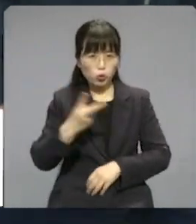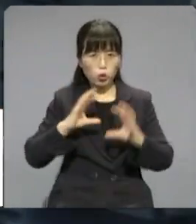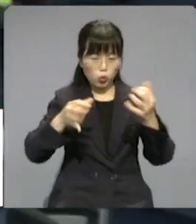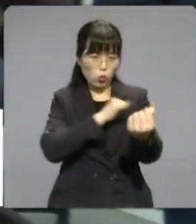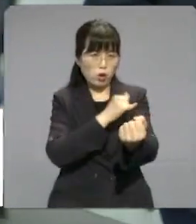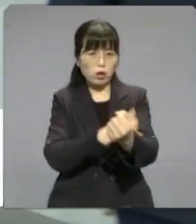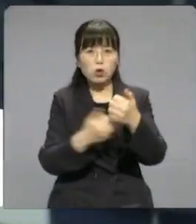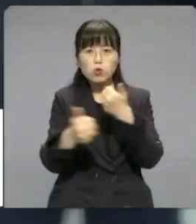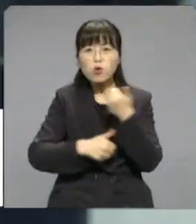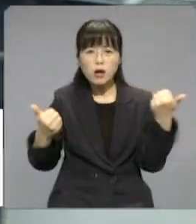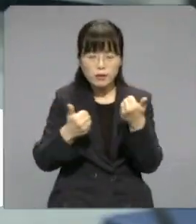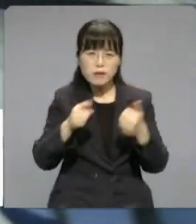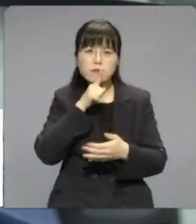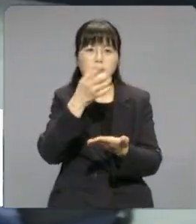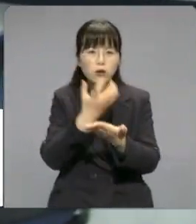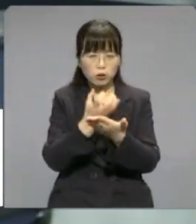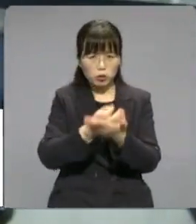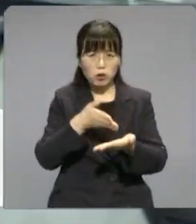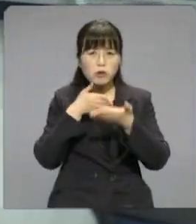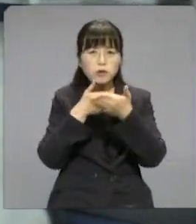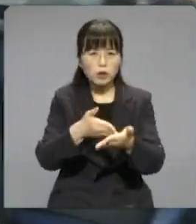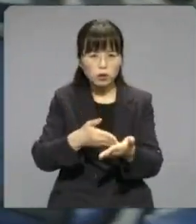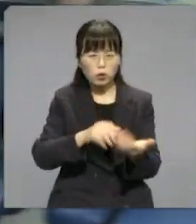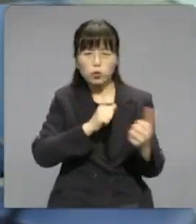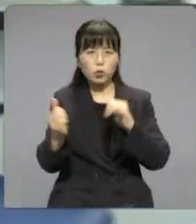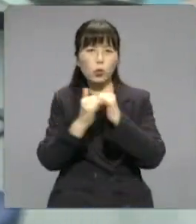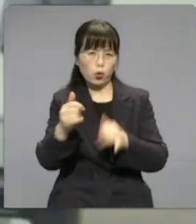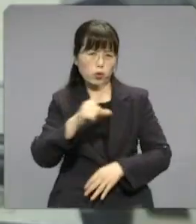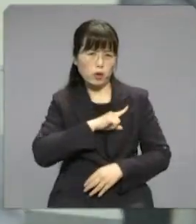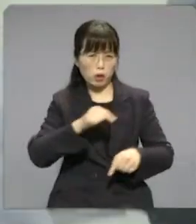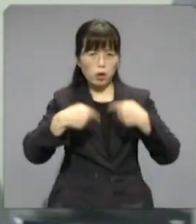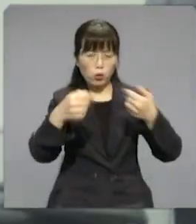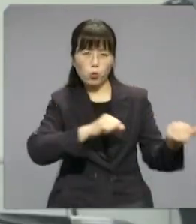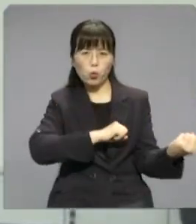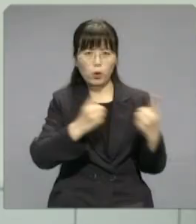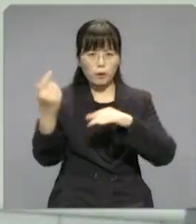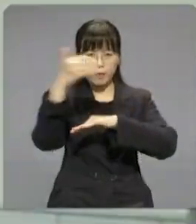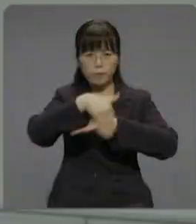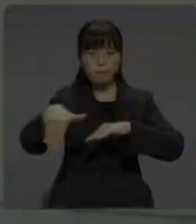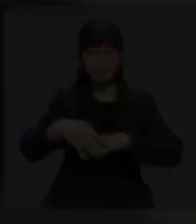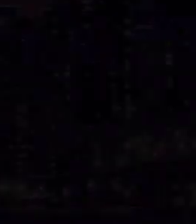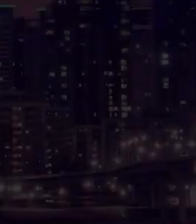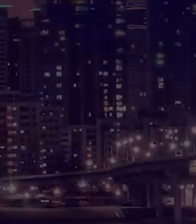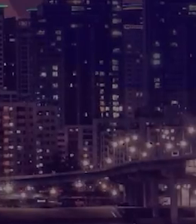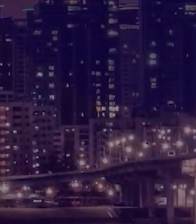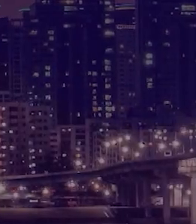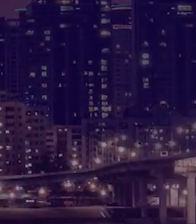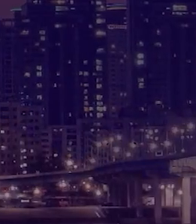국가인권위원회에 진정서를 제출해 고인의 명예를 회복할 방침입니다.